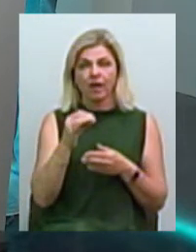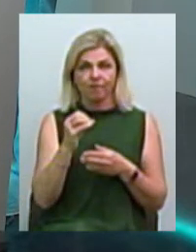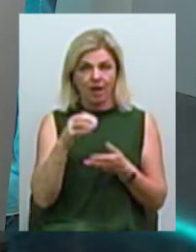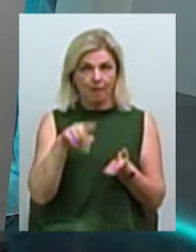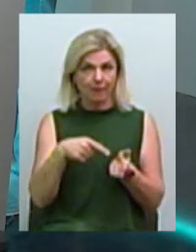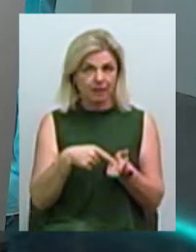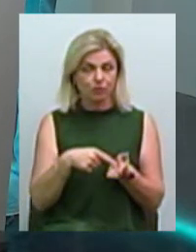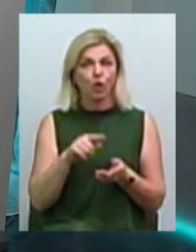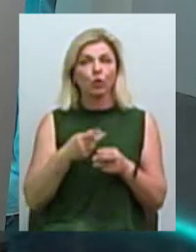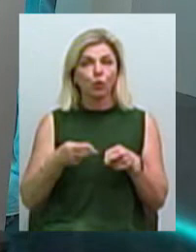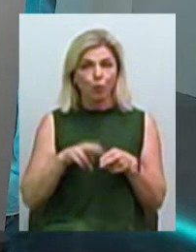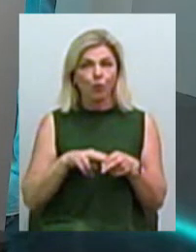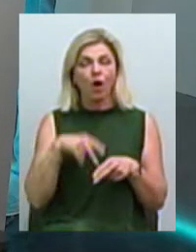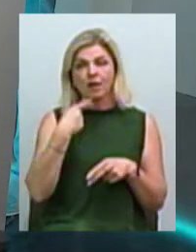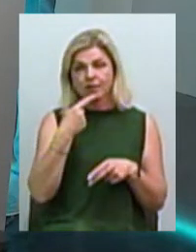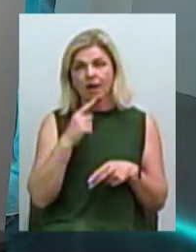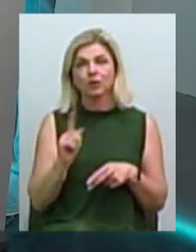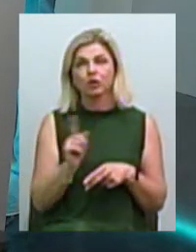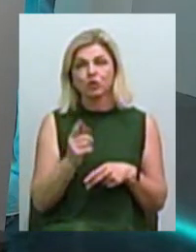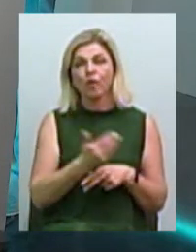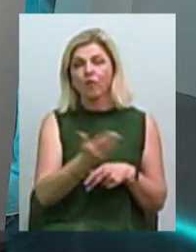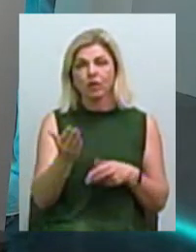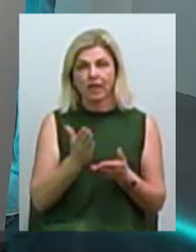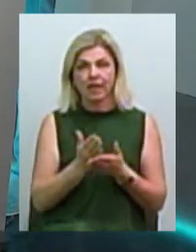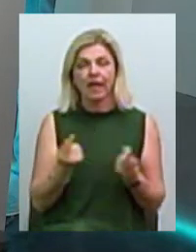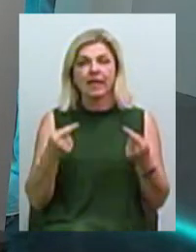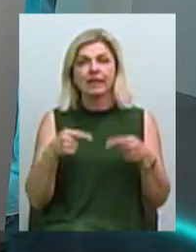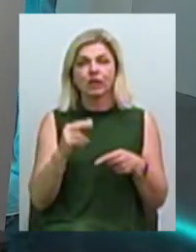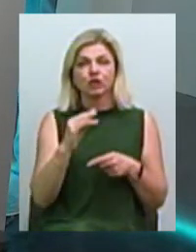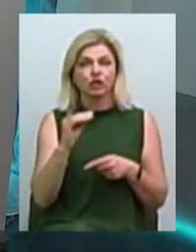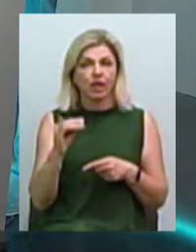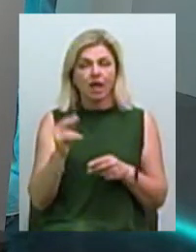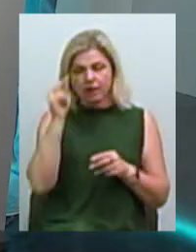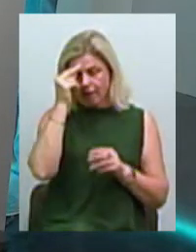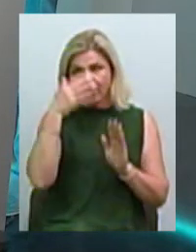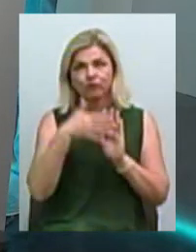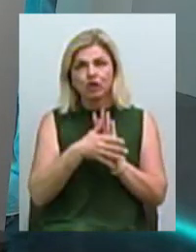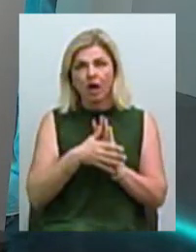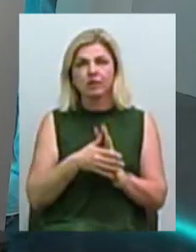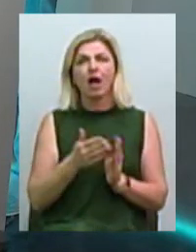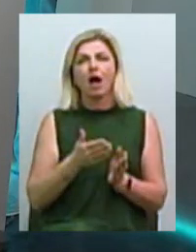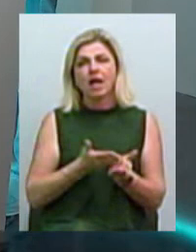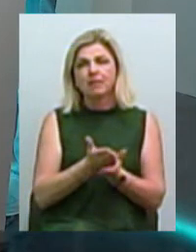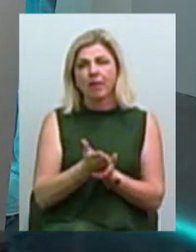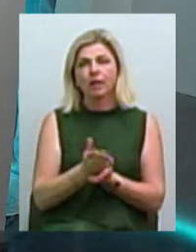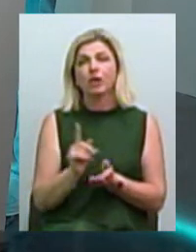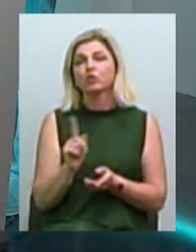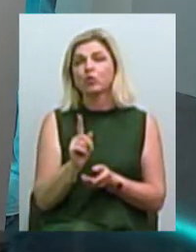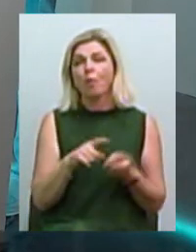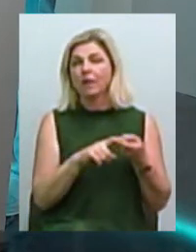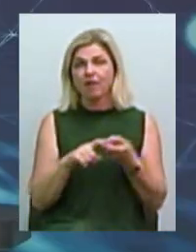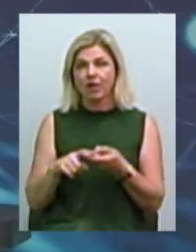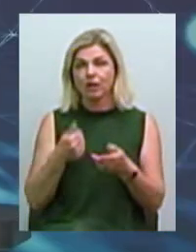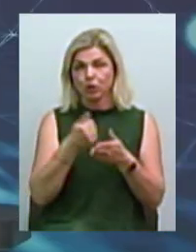Тому казати про те, що вони є критичними, не вивчаючи при цьому аспекти, які привели до цього,